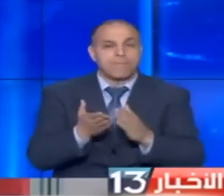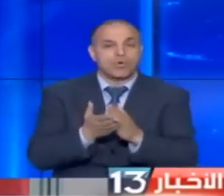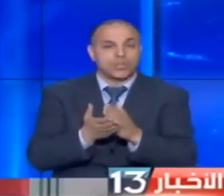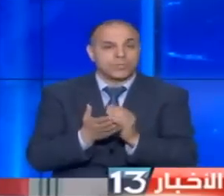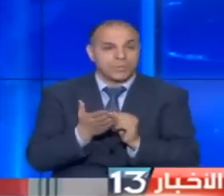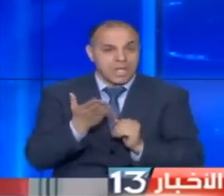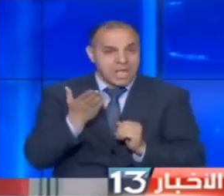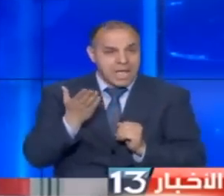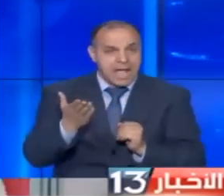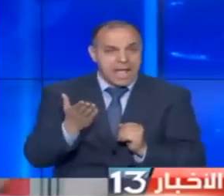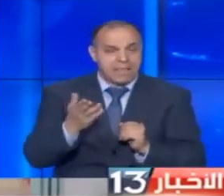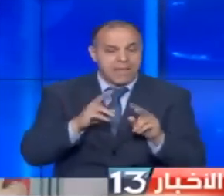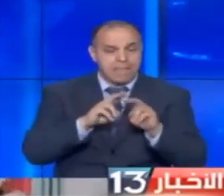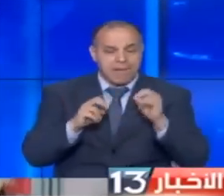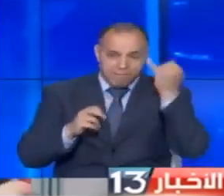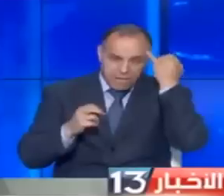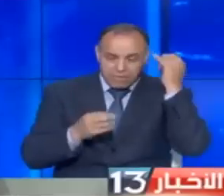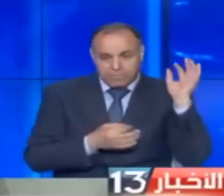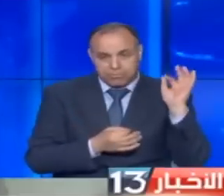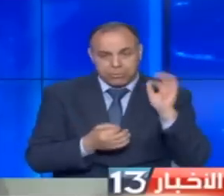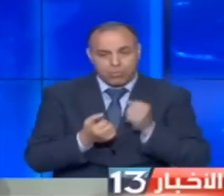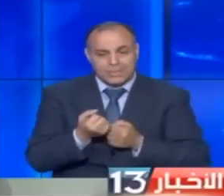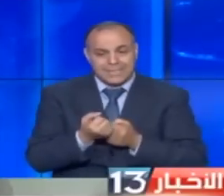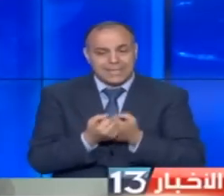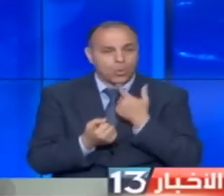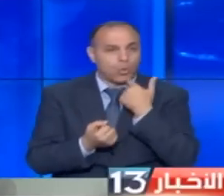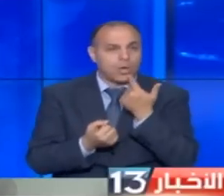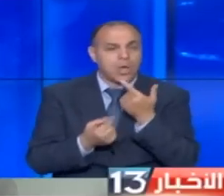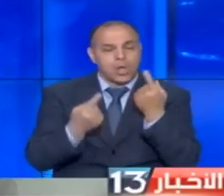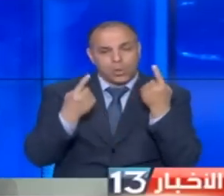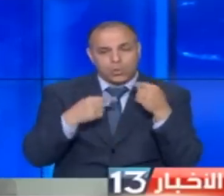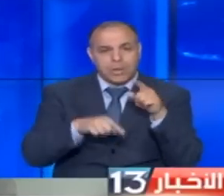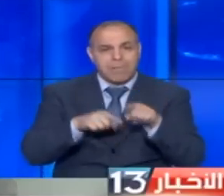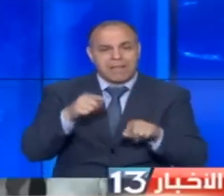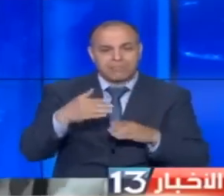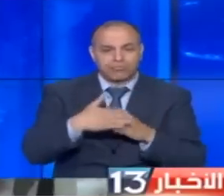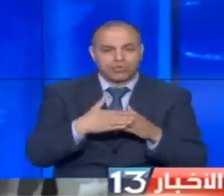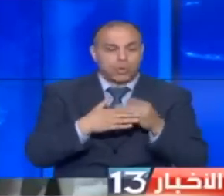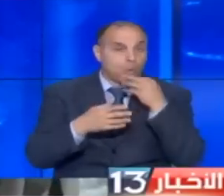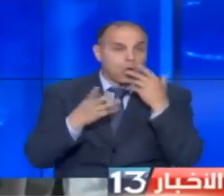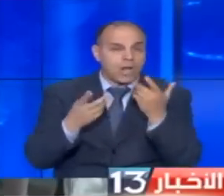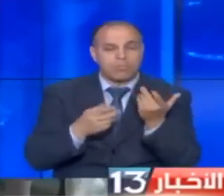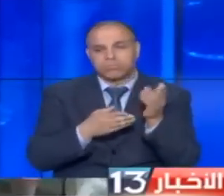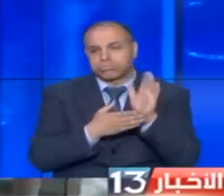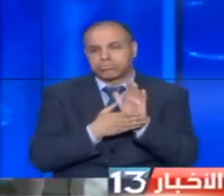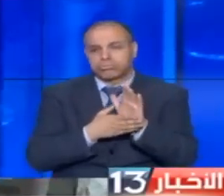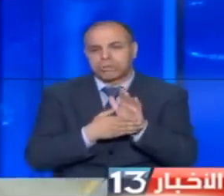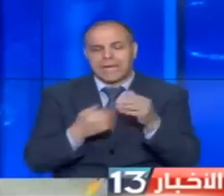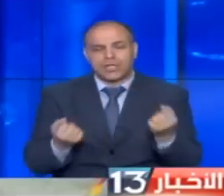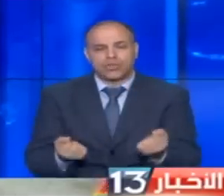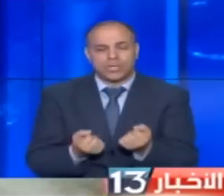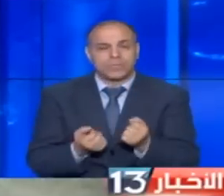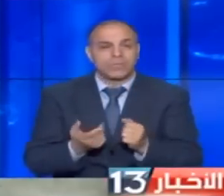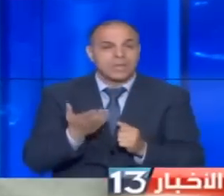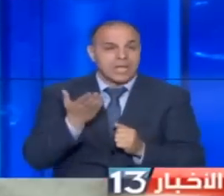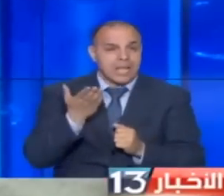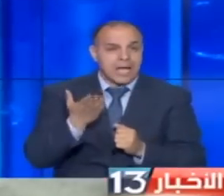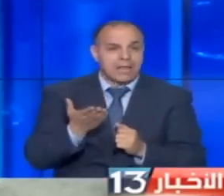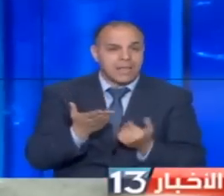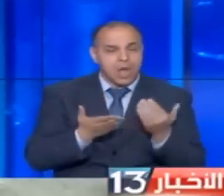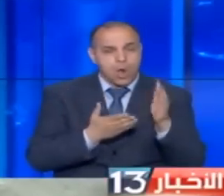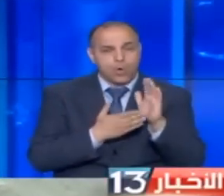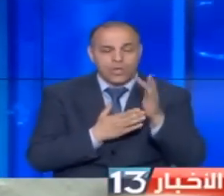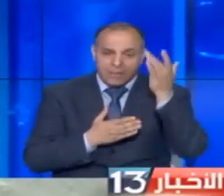ودراسه مقترحاتها ومساعدتها على مجابهه بعض الاشكاليات التي تواجه انشطتها من خلال عرف